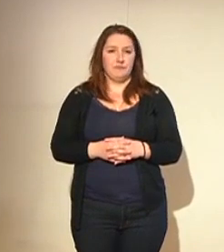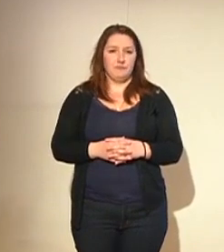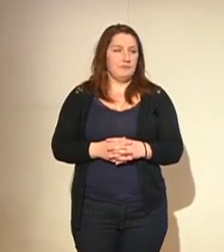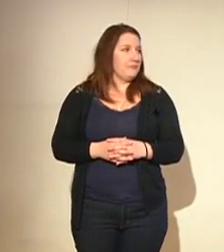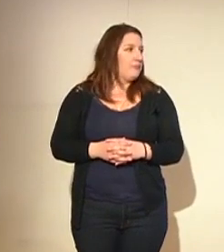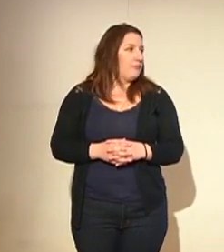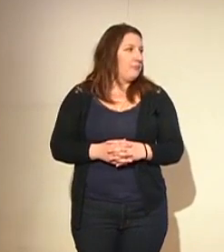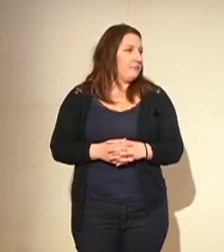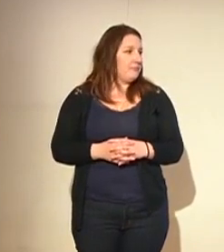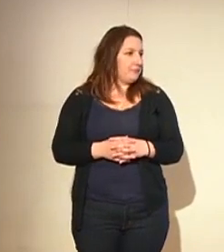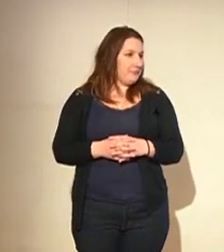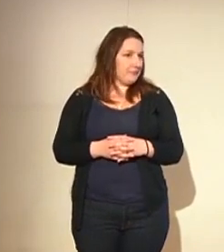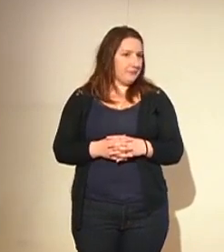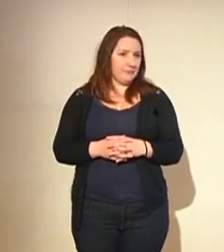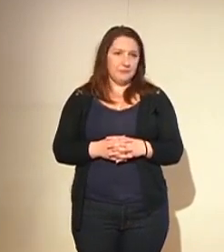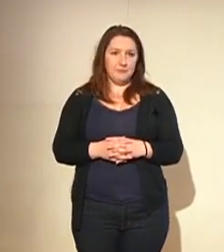hop